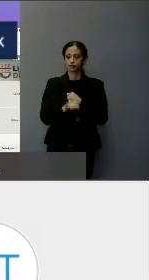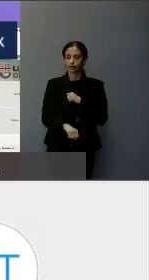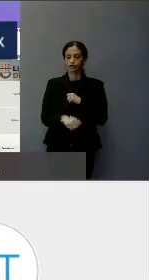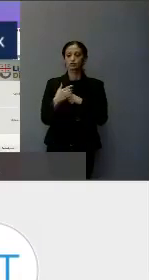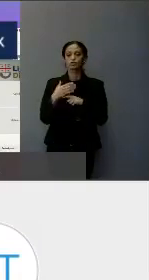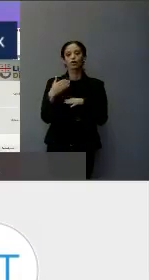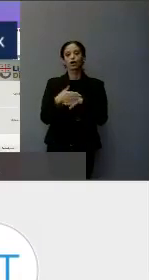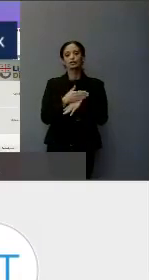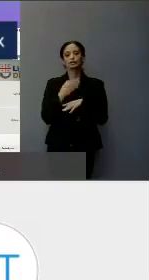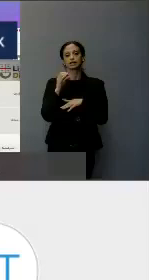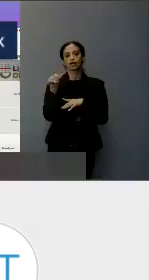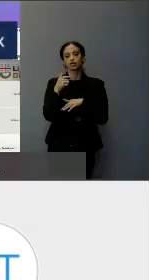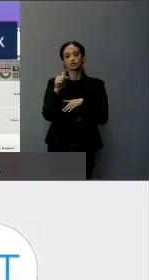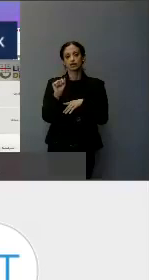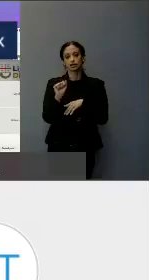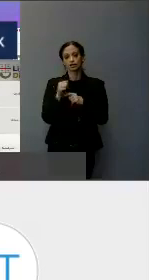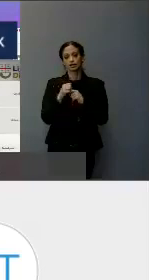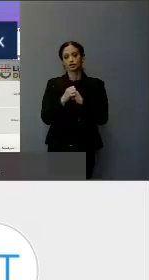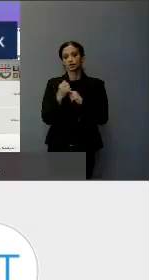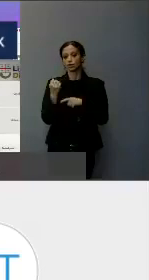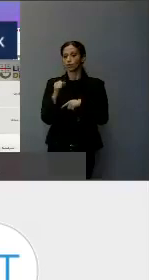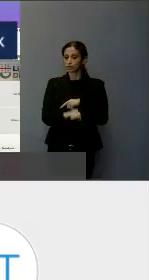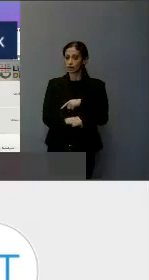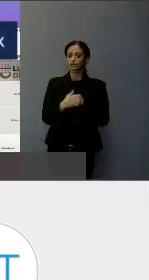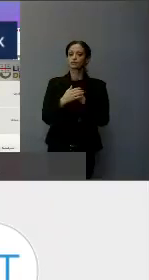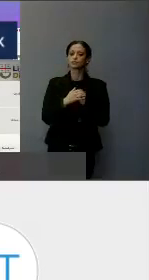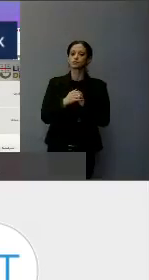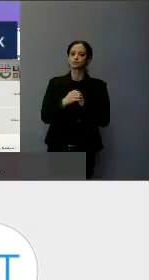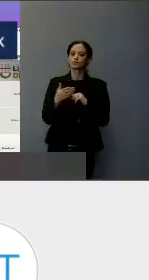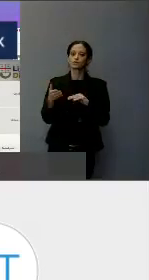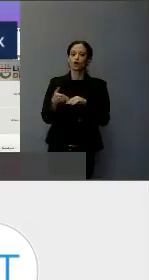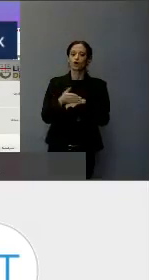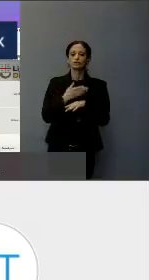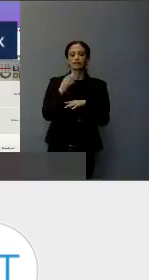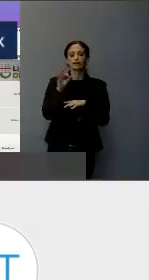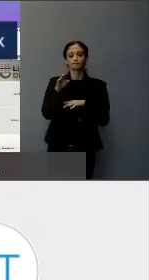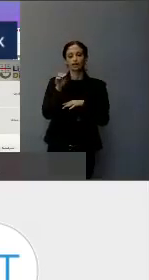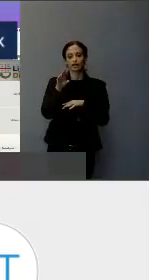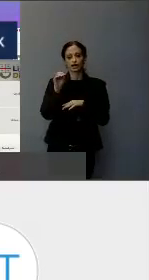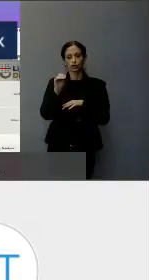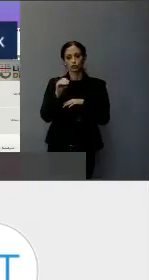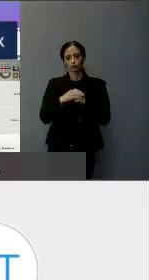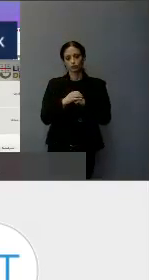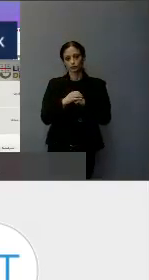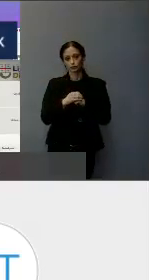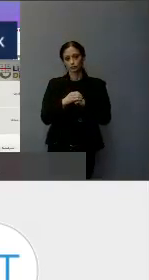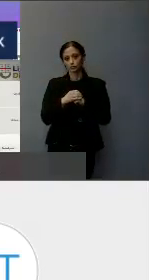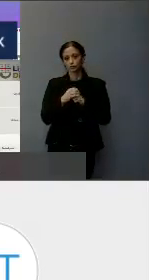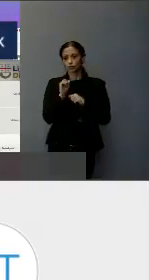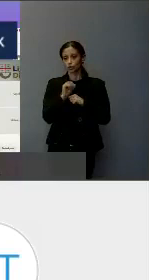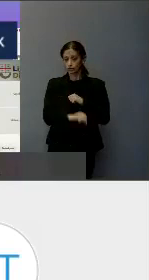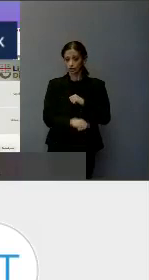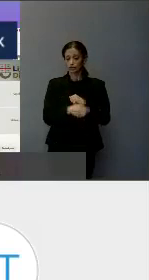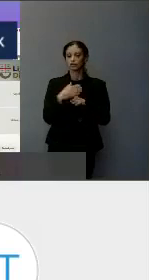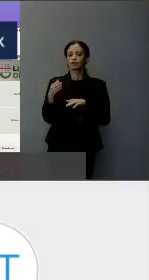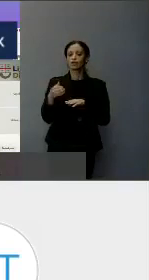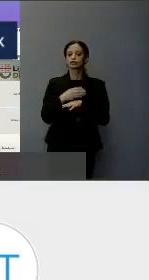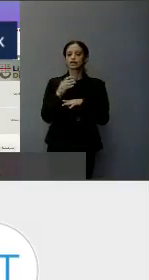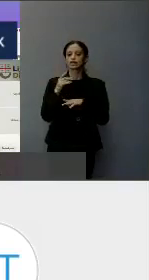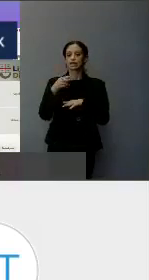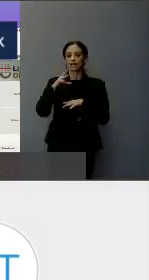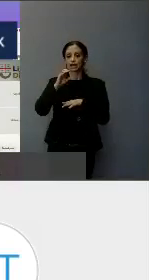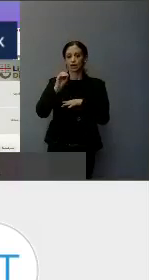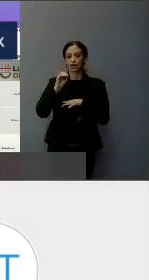consigliere costa contrario consigliere a ferrero dario consigliere